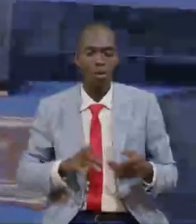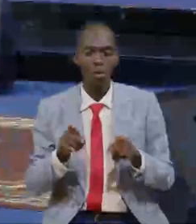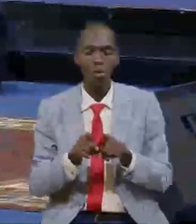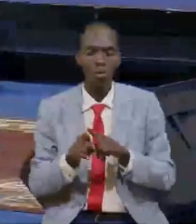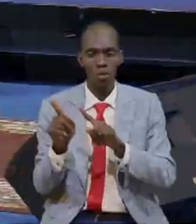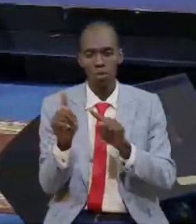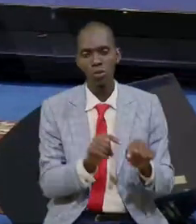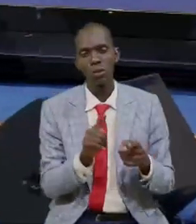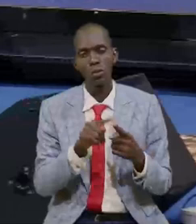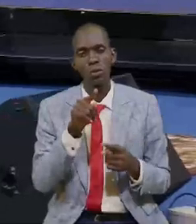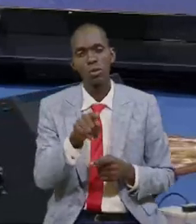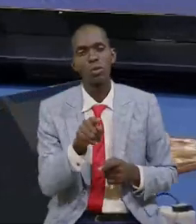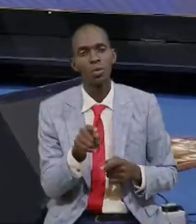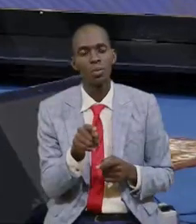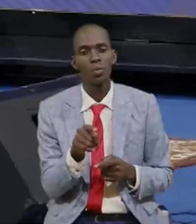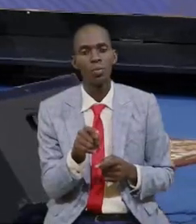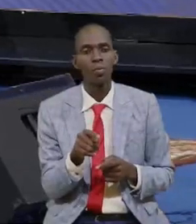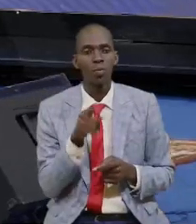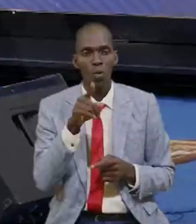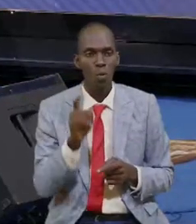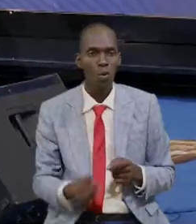lui a donné, tout vient à vous.